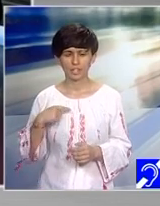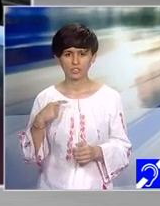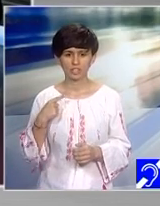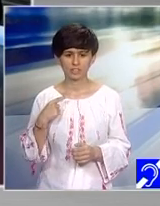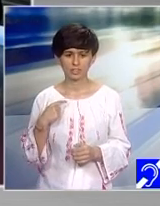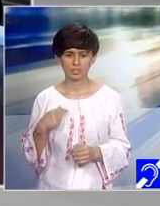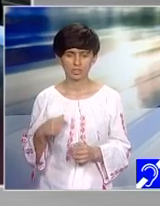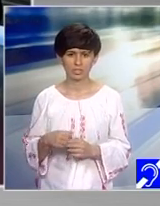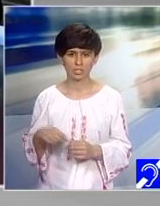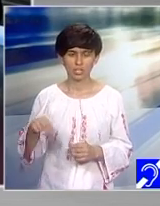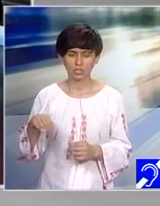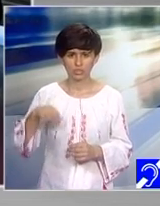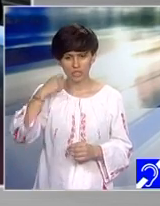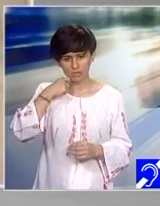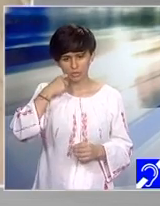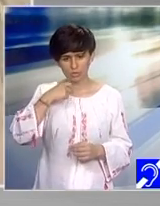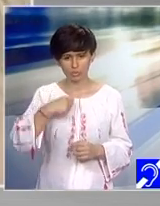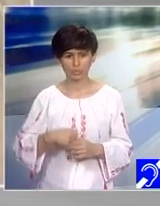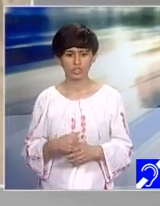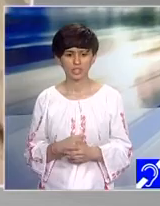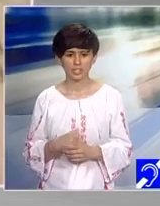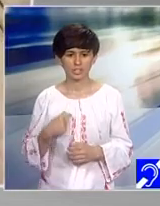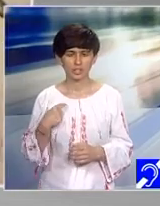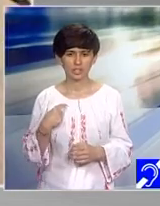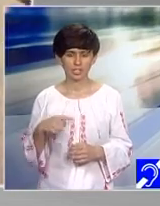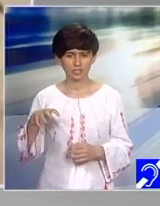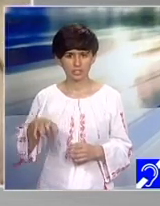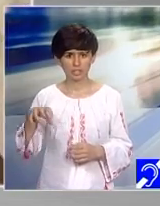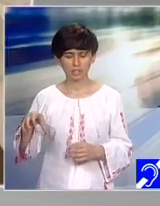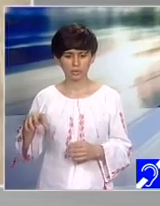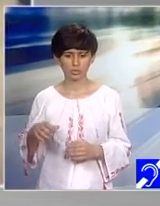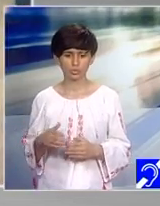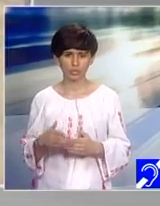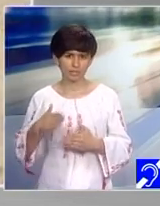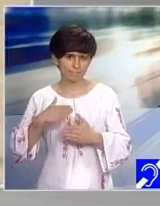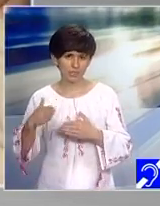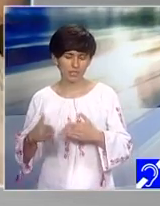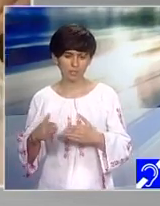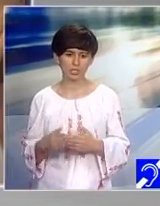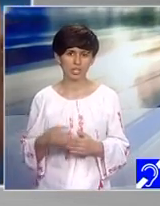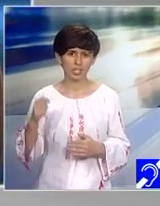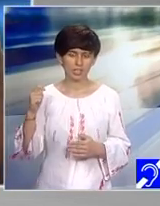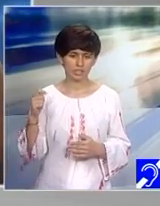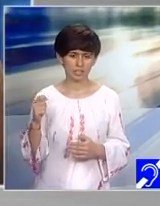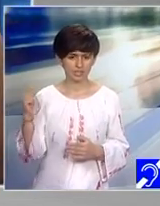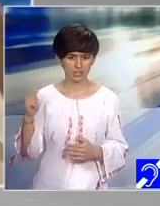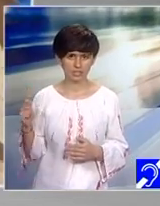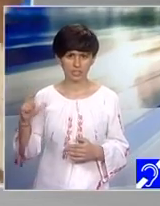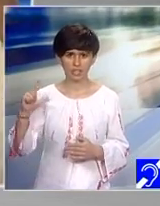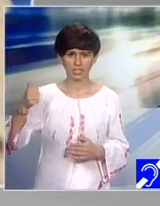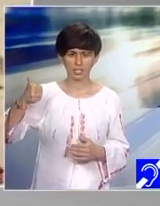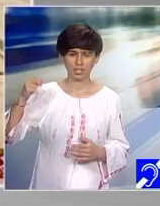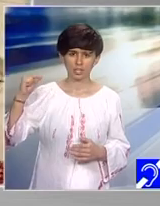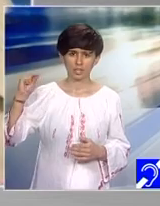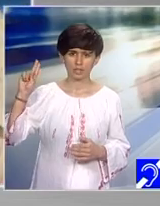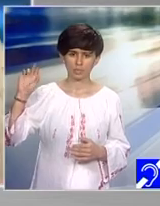Chiuiești, Măgoaja, județul Cluj, o zonă limitrofă a țării Lăpușului. O zonă foarte, foarte puternică înrudită cu